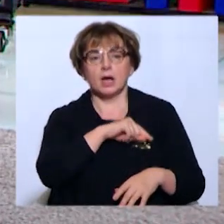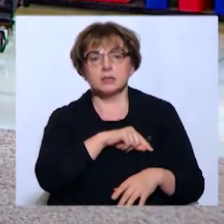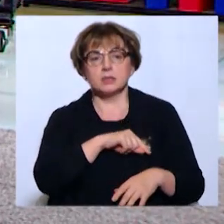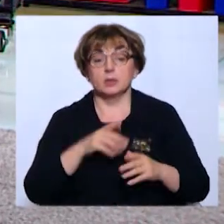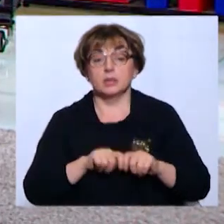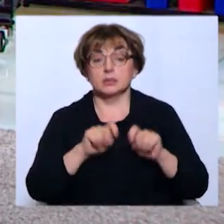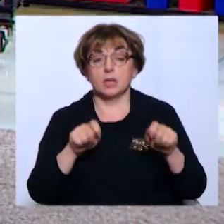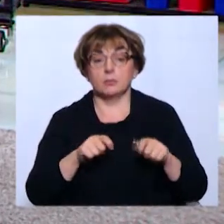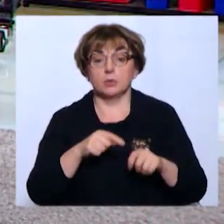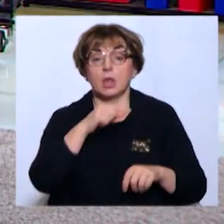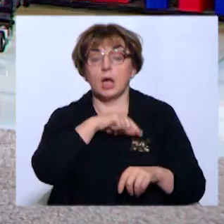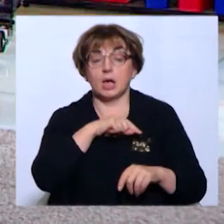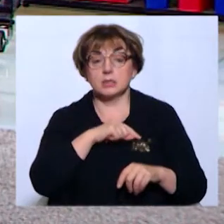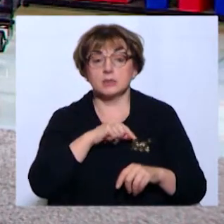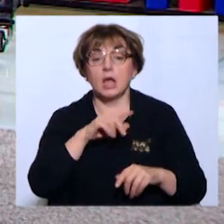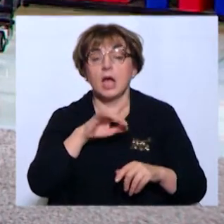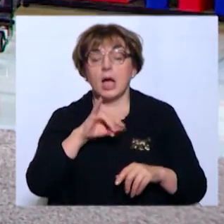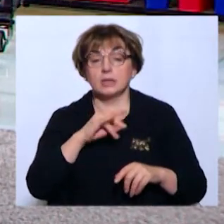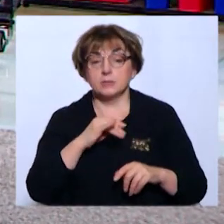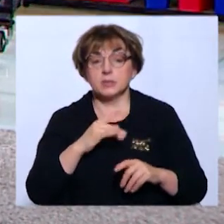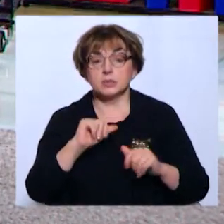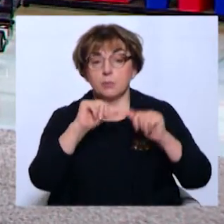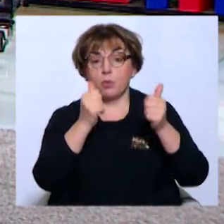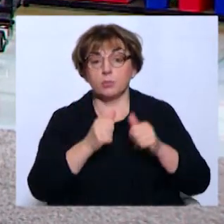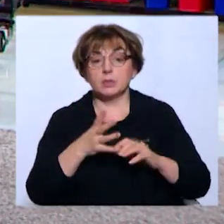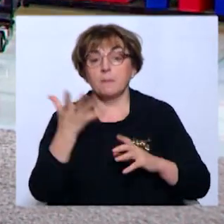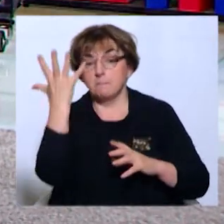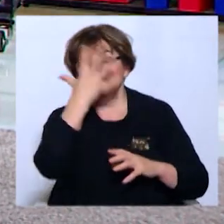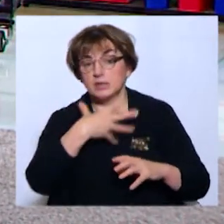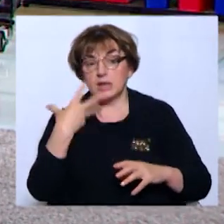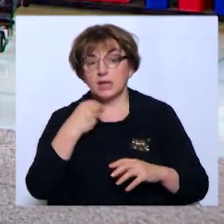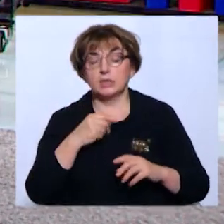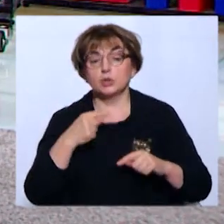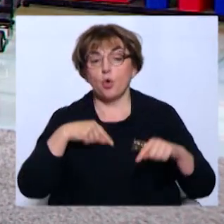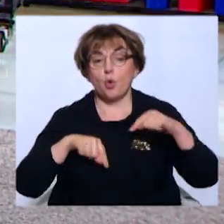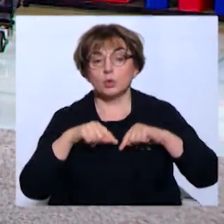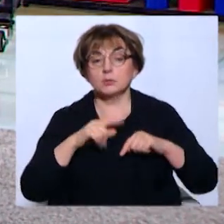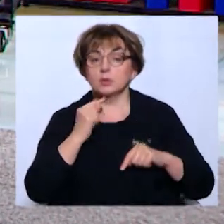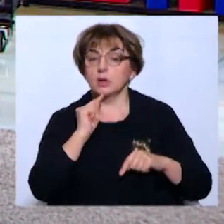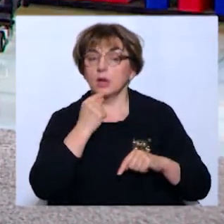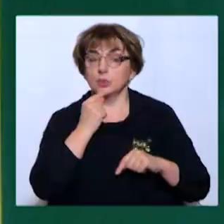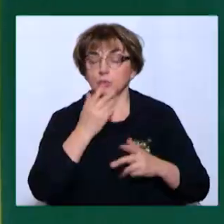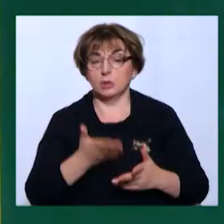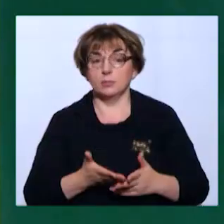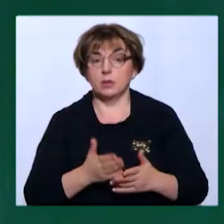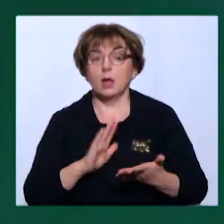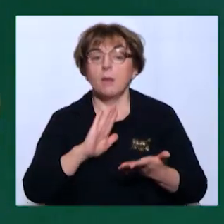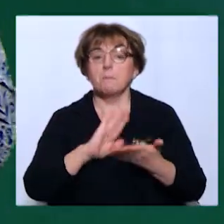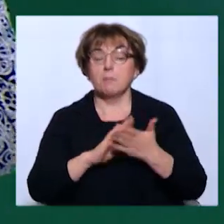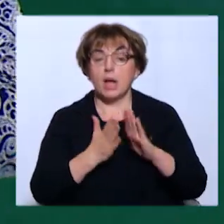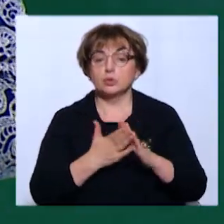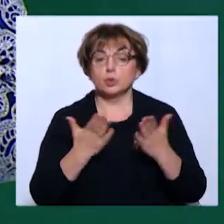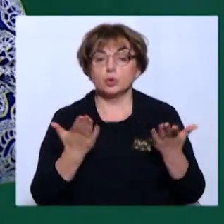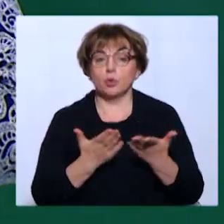წარმოქმნა, ახასიათებს ადაპტაციების ფორმირება და მთლიანად ორგანული სამყაროს გართულება. Და ფაქტორი,